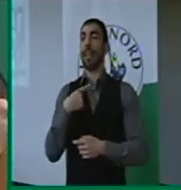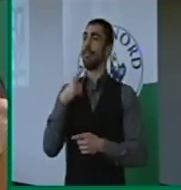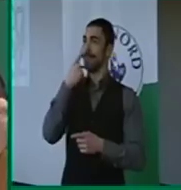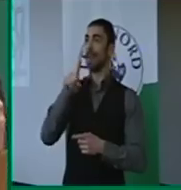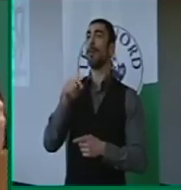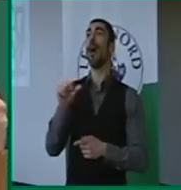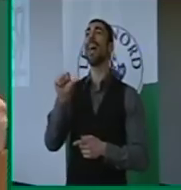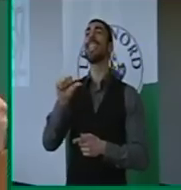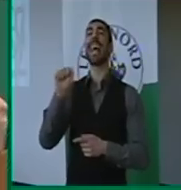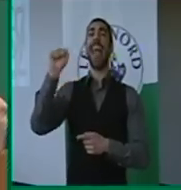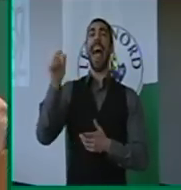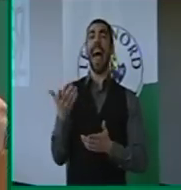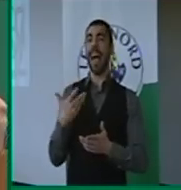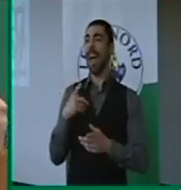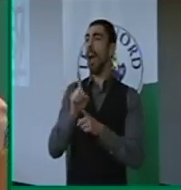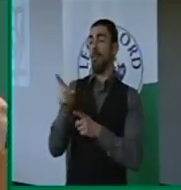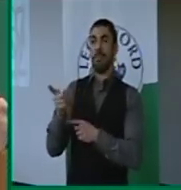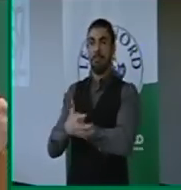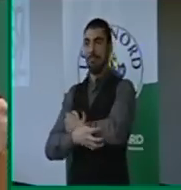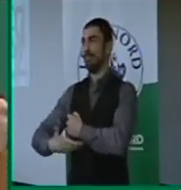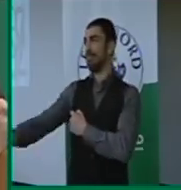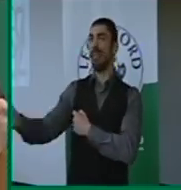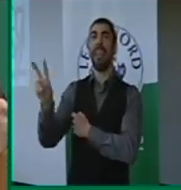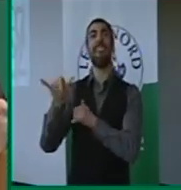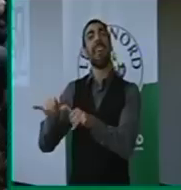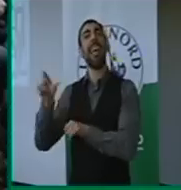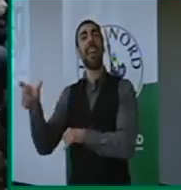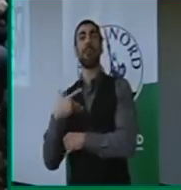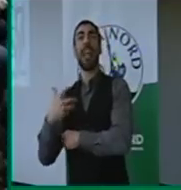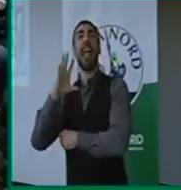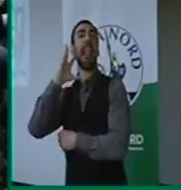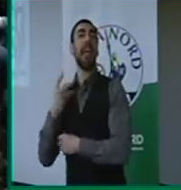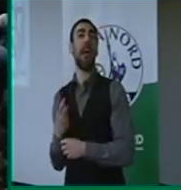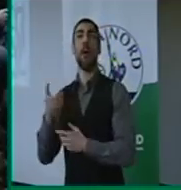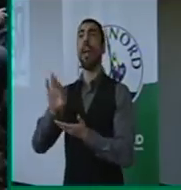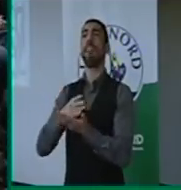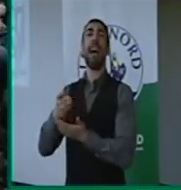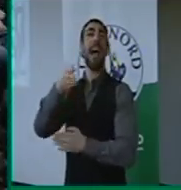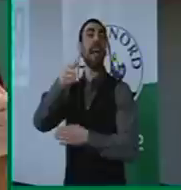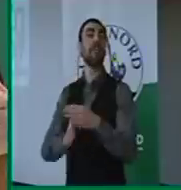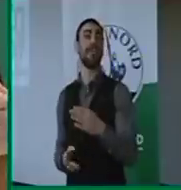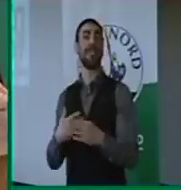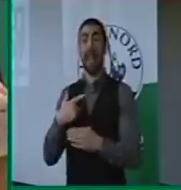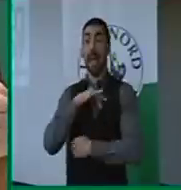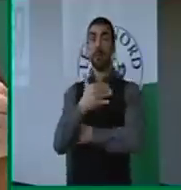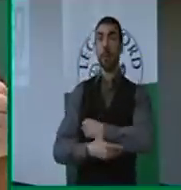A Mica come quei Pezzenti vene che hanno invece il loro leoncino che vale la metà del nostro Scud Eh